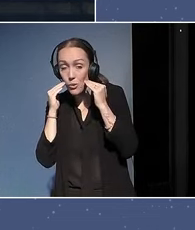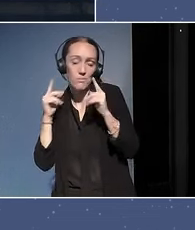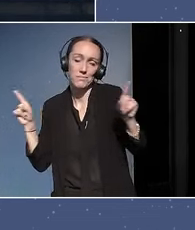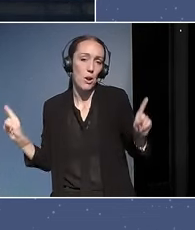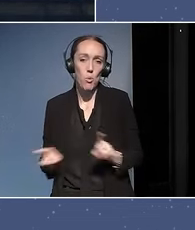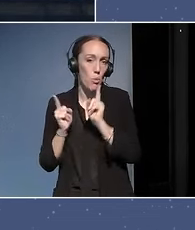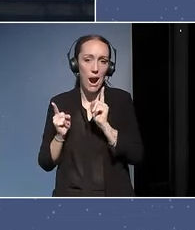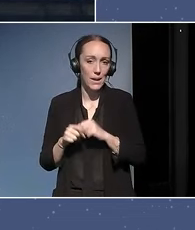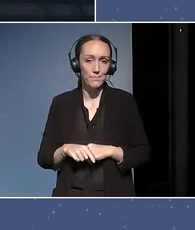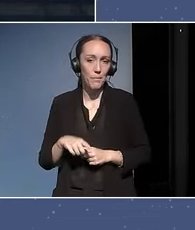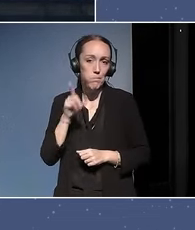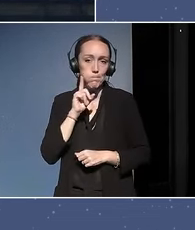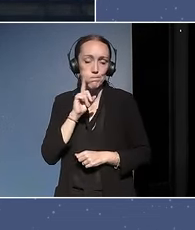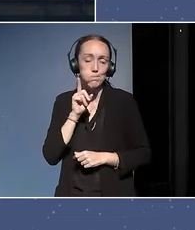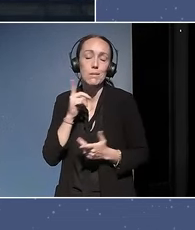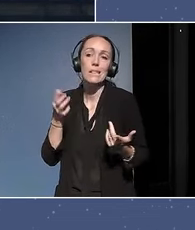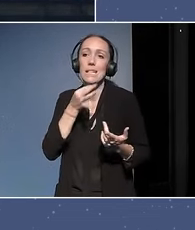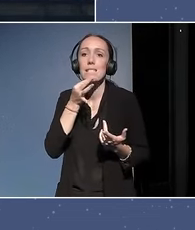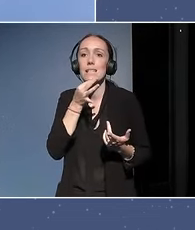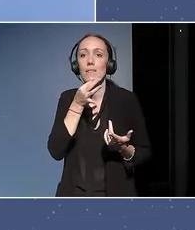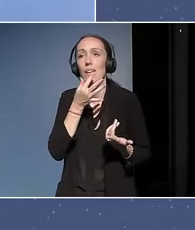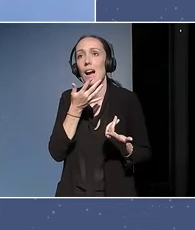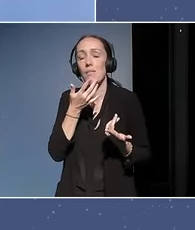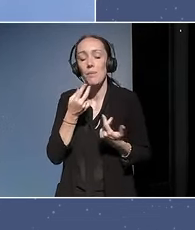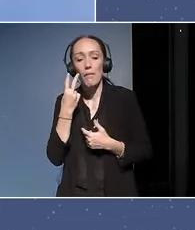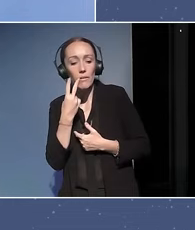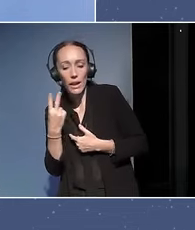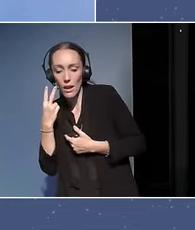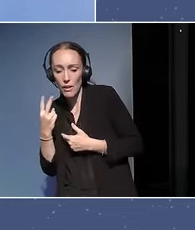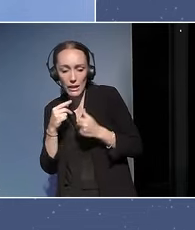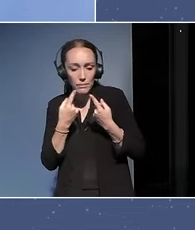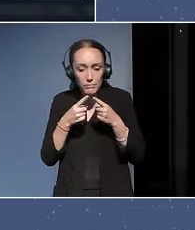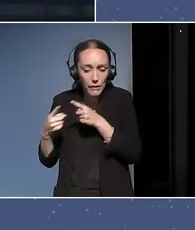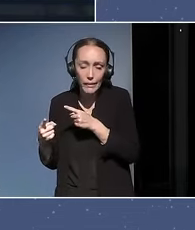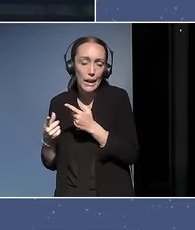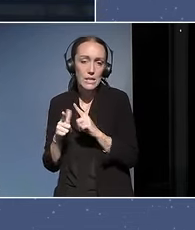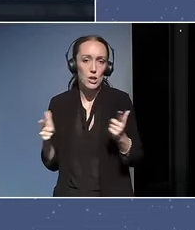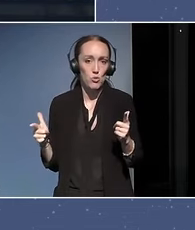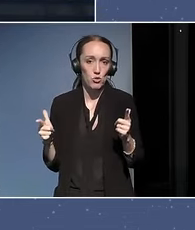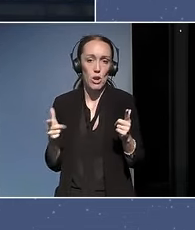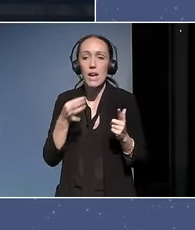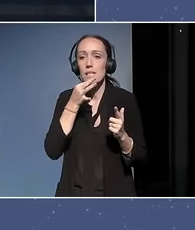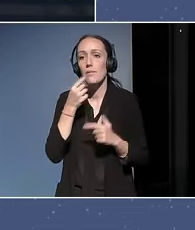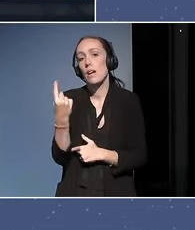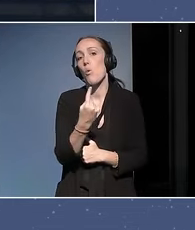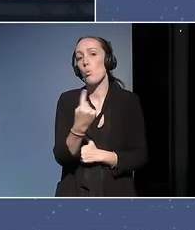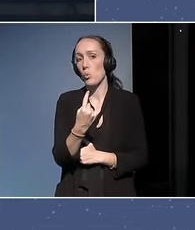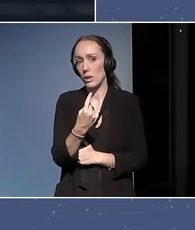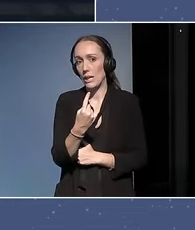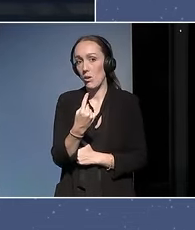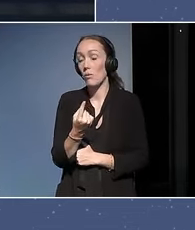acus lo stesso perché non ci sono differenze sufficienti per dire Allo stato attuale delle nostre conoscenze non troviamo differenze così